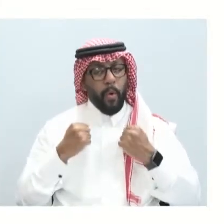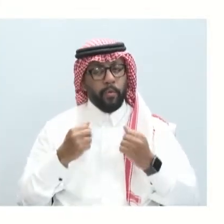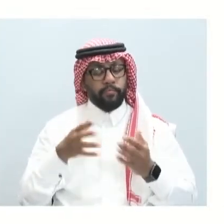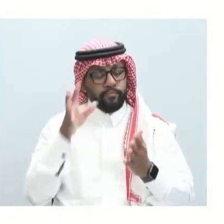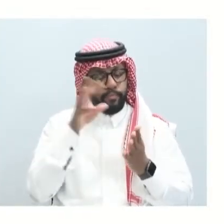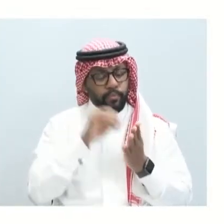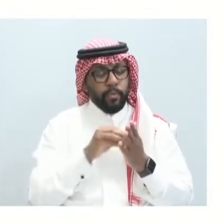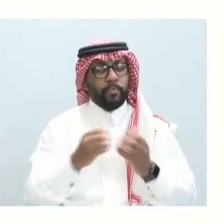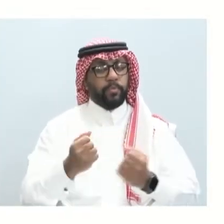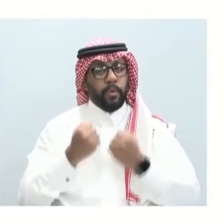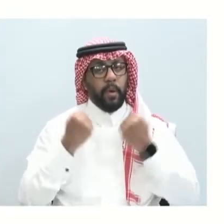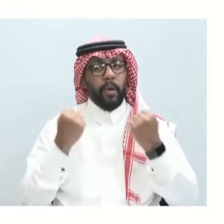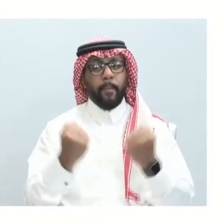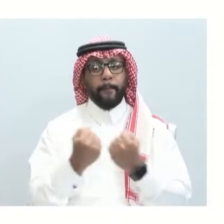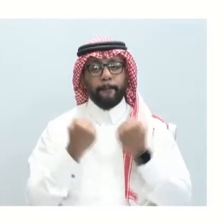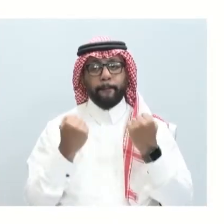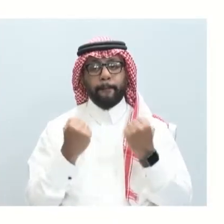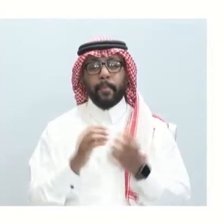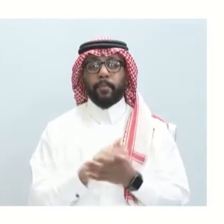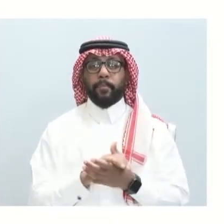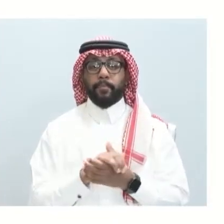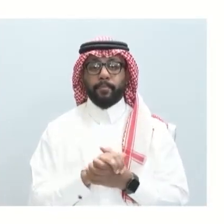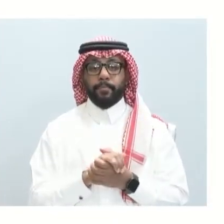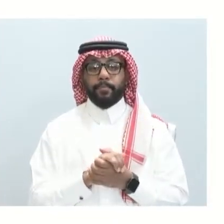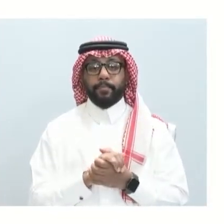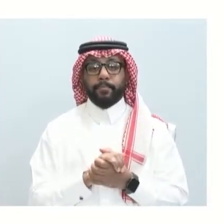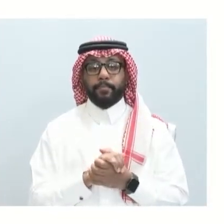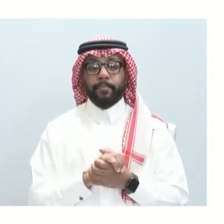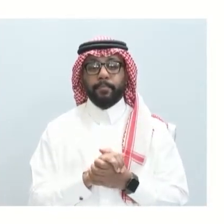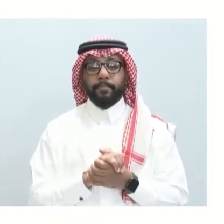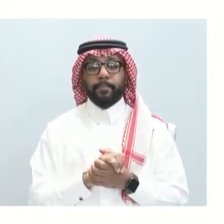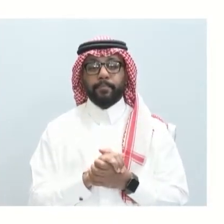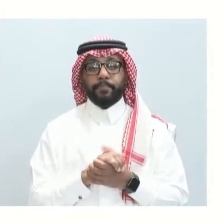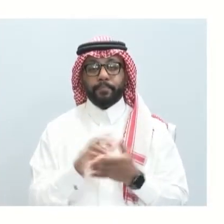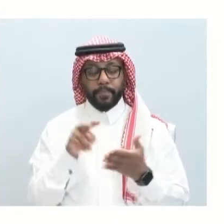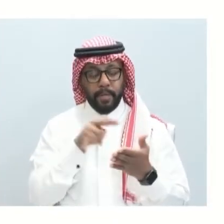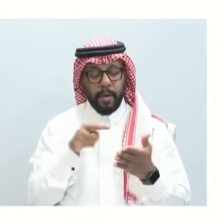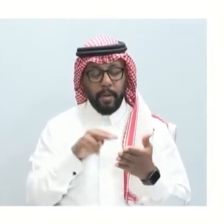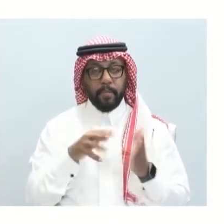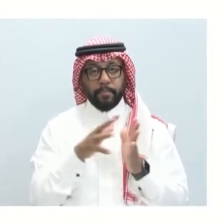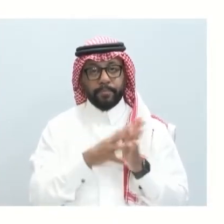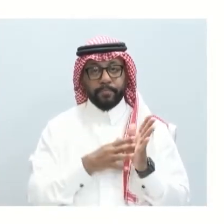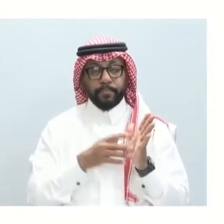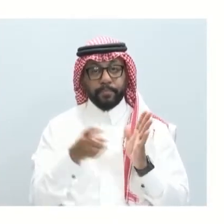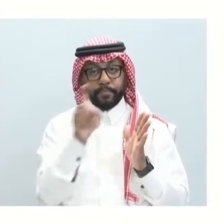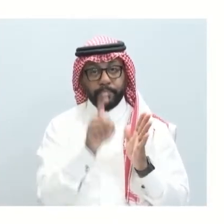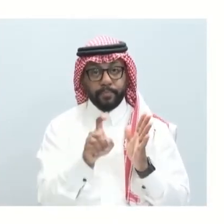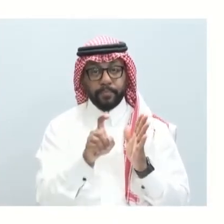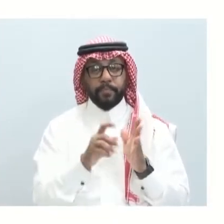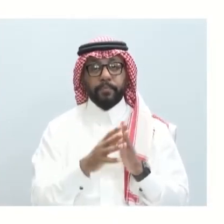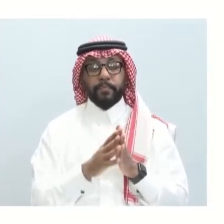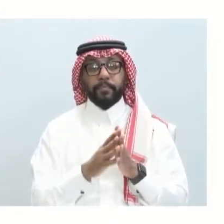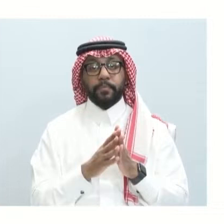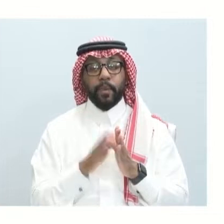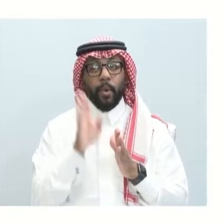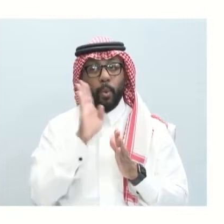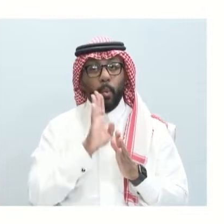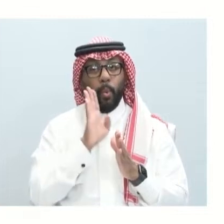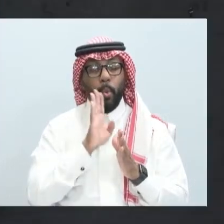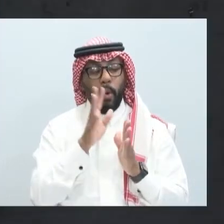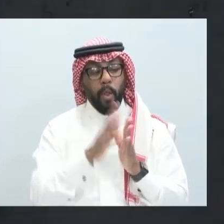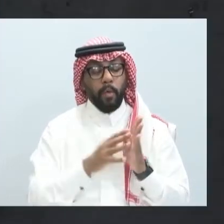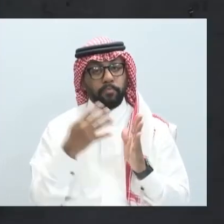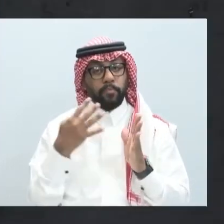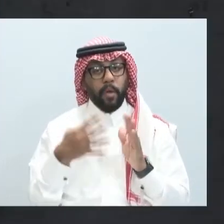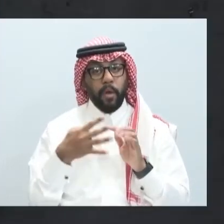الطريقه اسعدكم الله جاهزين اذا ساقرا لكم السؤال بارك الله فيكم سنقوم بتطبيق الخطوات الاربعه